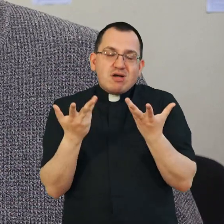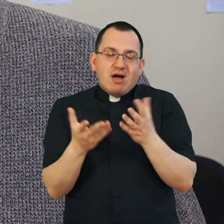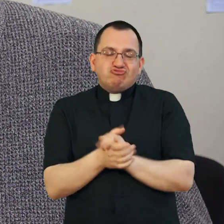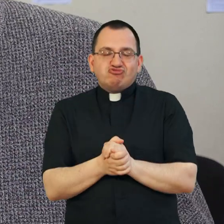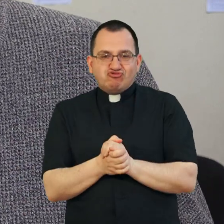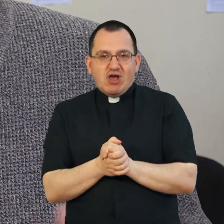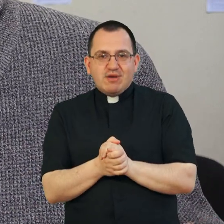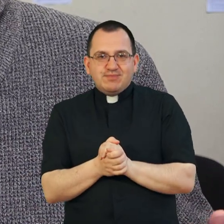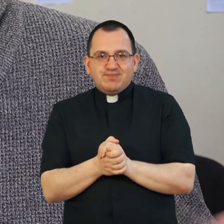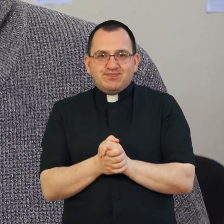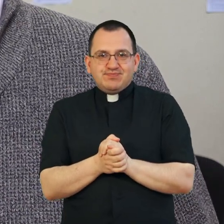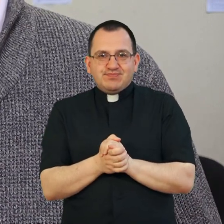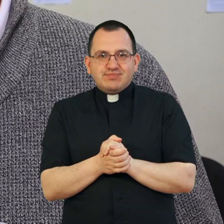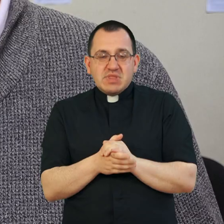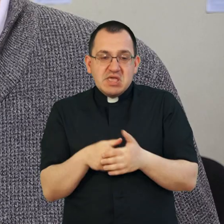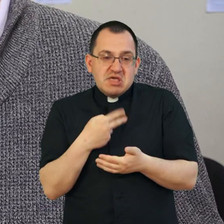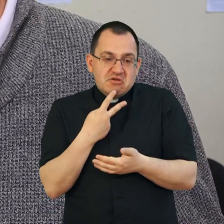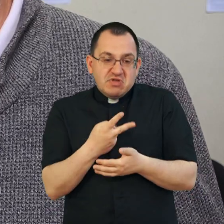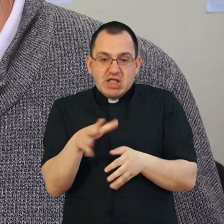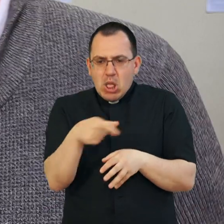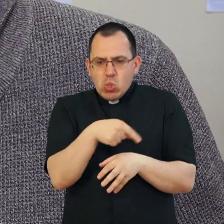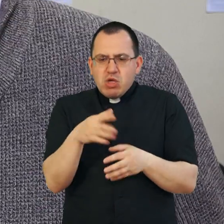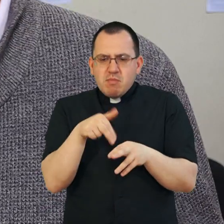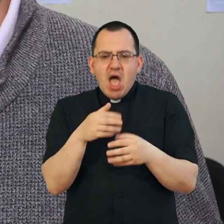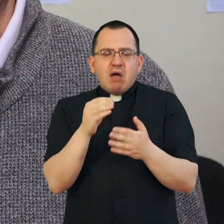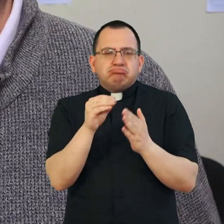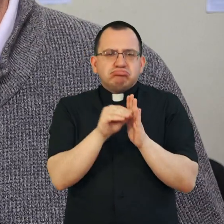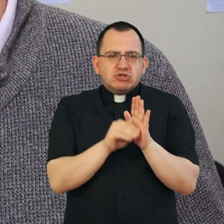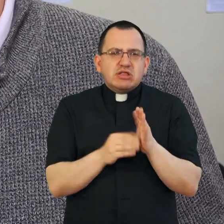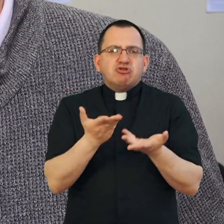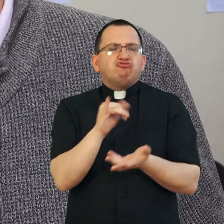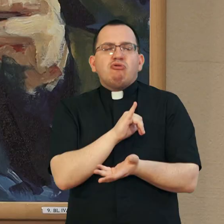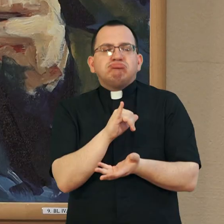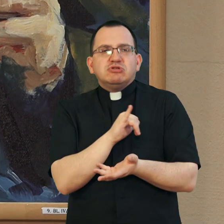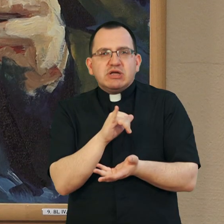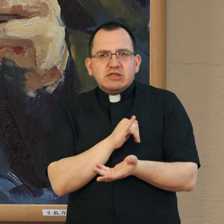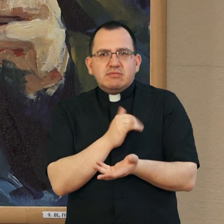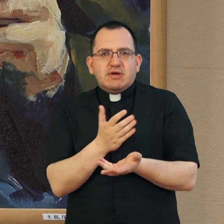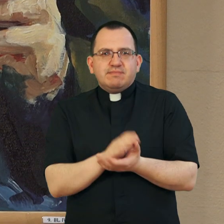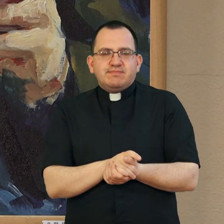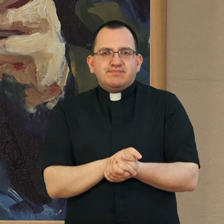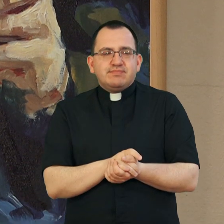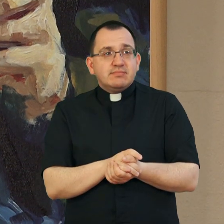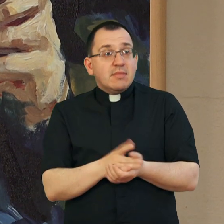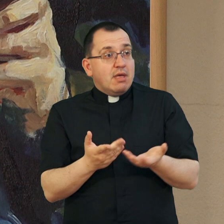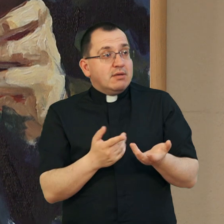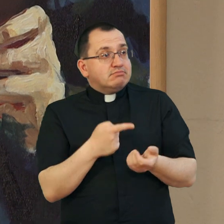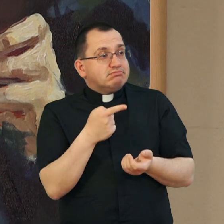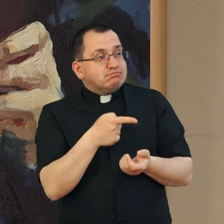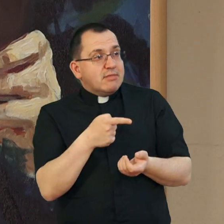događanja koja ovoga privlače ljude i žele doći naprosto ovaj prostor. Evo i upravo ste